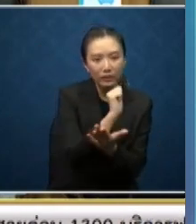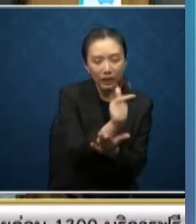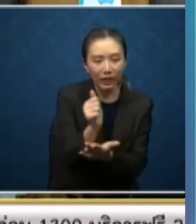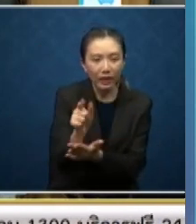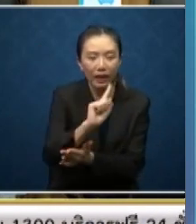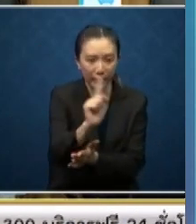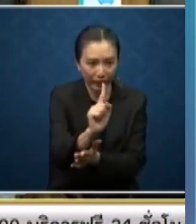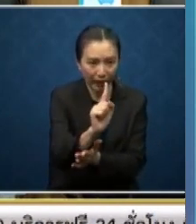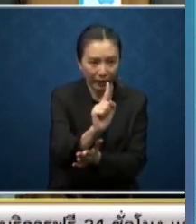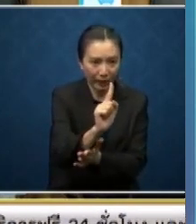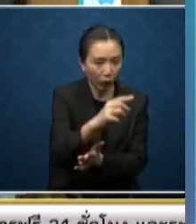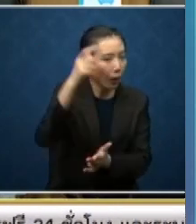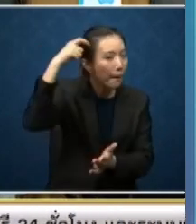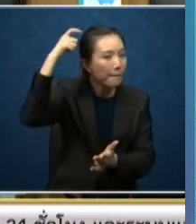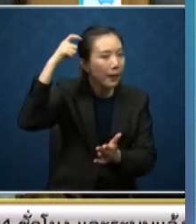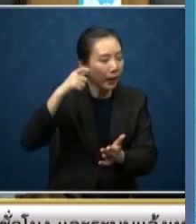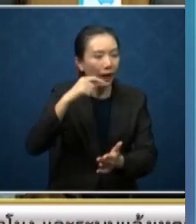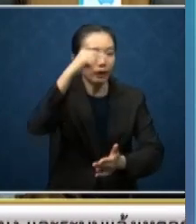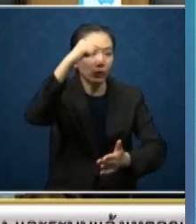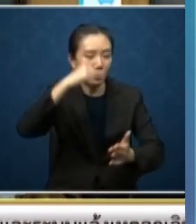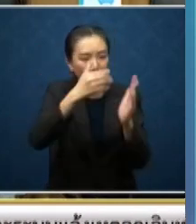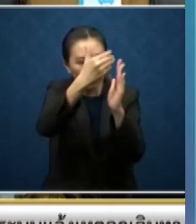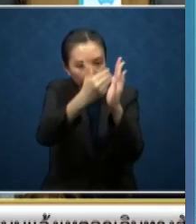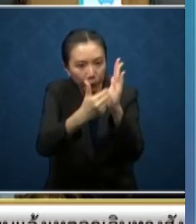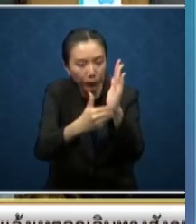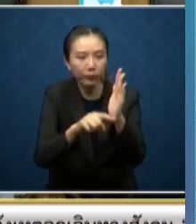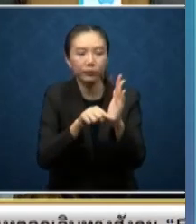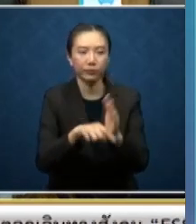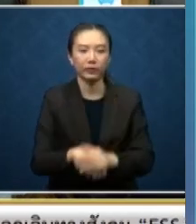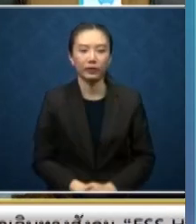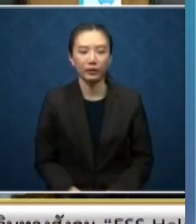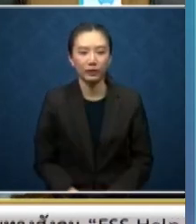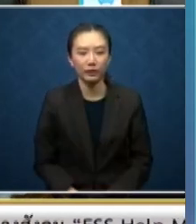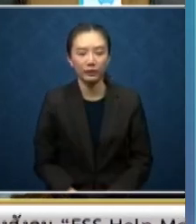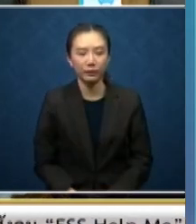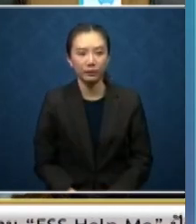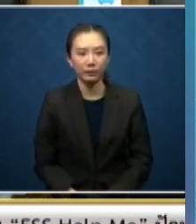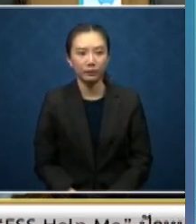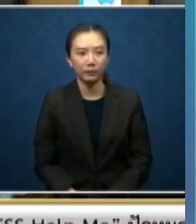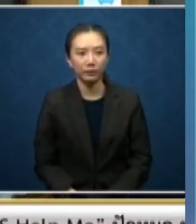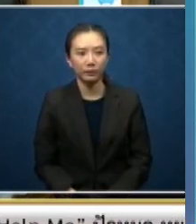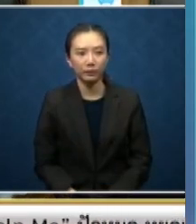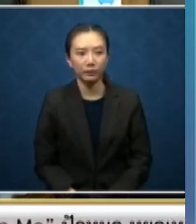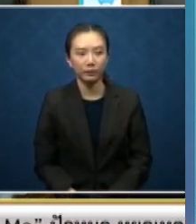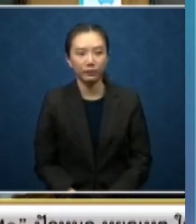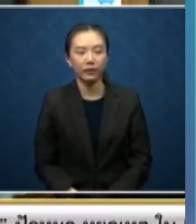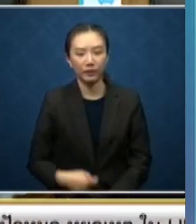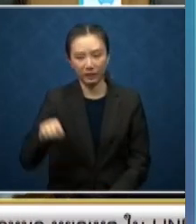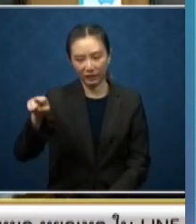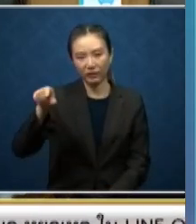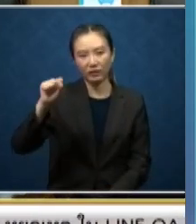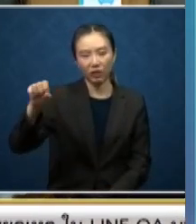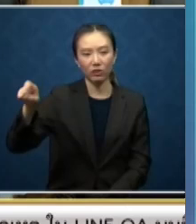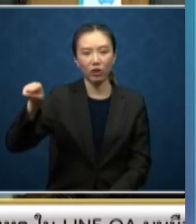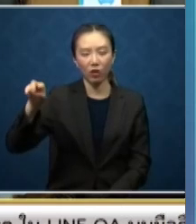สภาก่อนวันนี้ประชุมสวท่านเป็นสมาชิกสวก็เท่ากับว่า 250แล้วแต่จำนวนองค์ประชุมเนี่ยจะเห็น